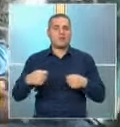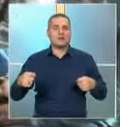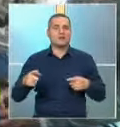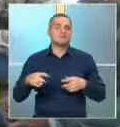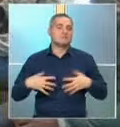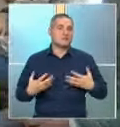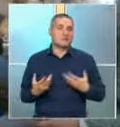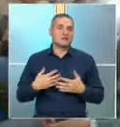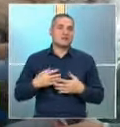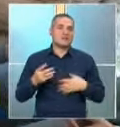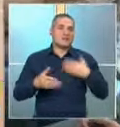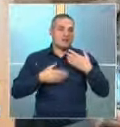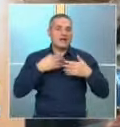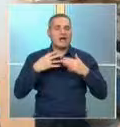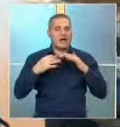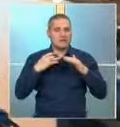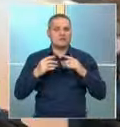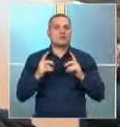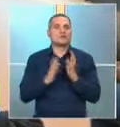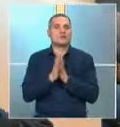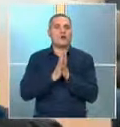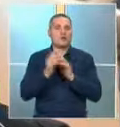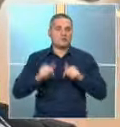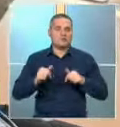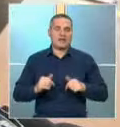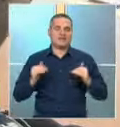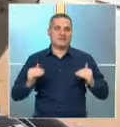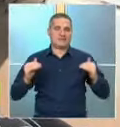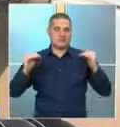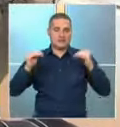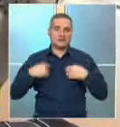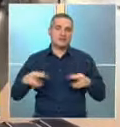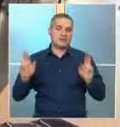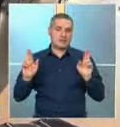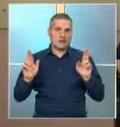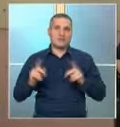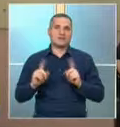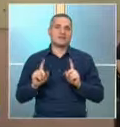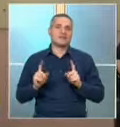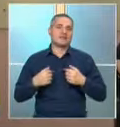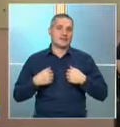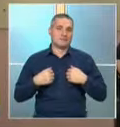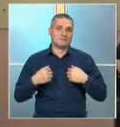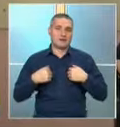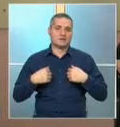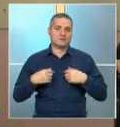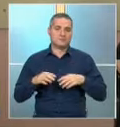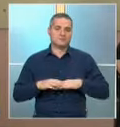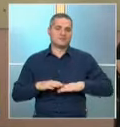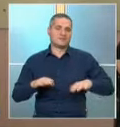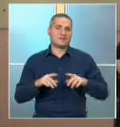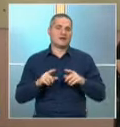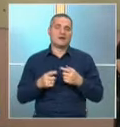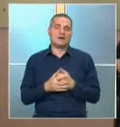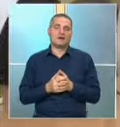той изисква разговори с хора, които сега растат. И ние се надяваме, нали, да не са на нашето така дередже, така да се